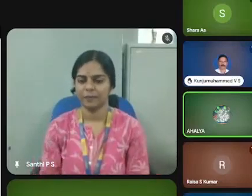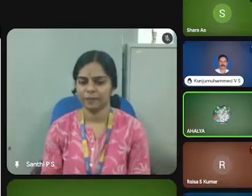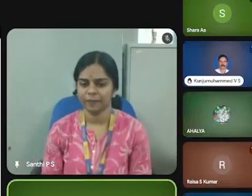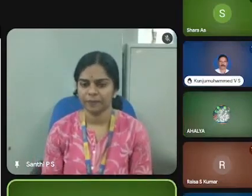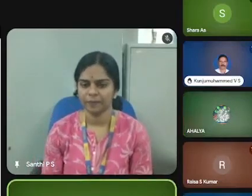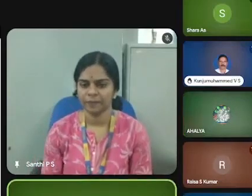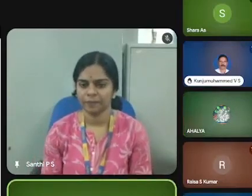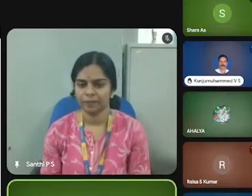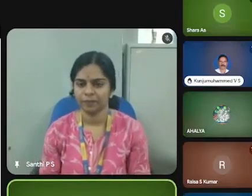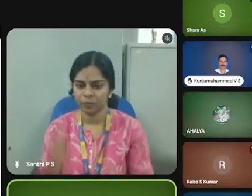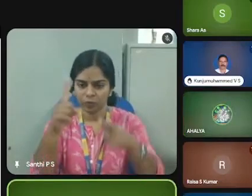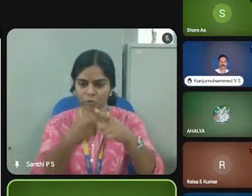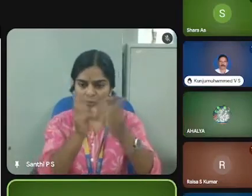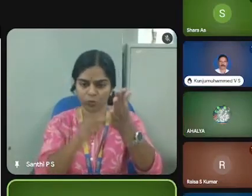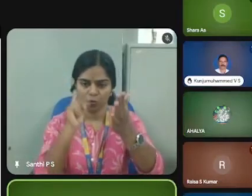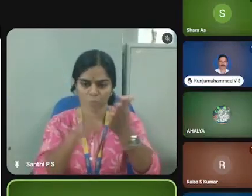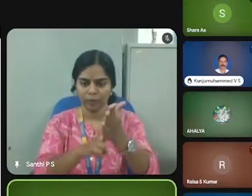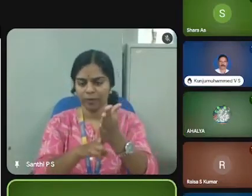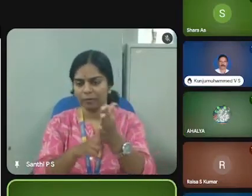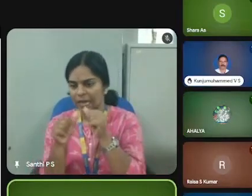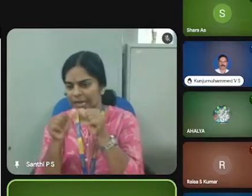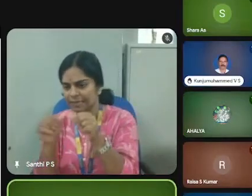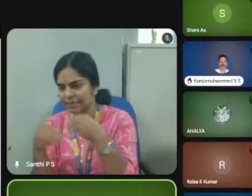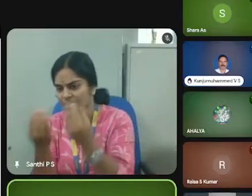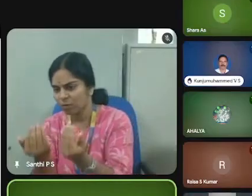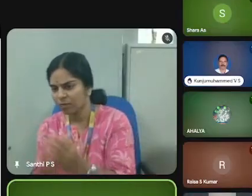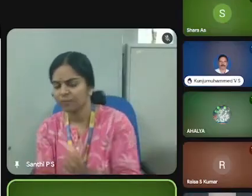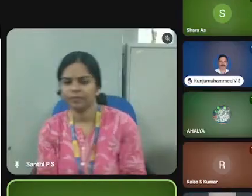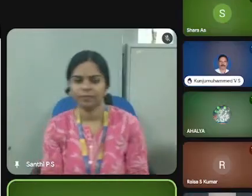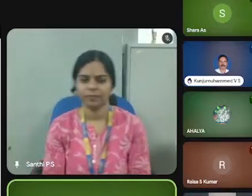ഓക്കെ, ജുമിൻ മാം ഒന്ന് ആൻസർ ചെയ്യാൻ സാധിക്കും?